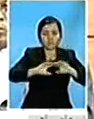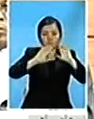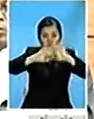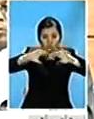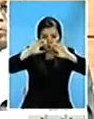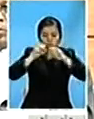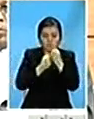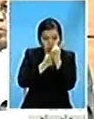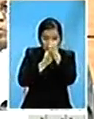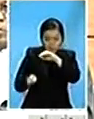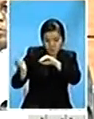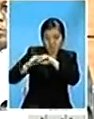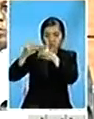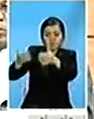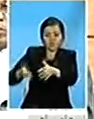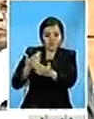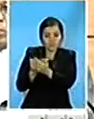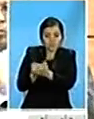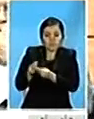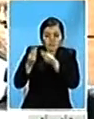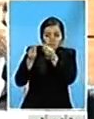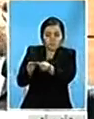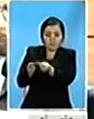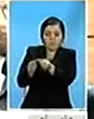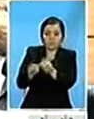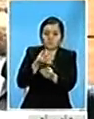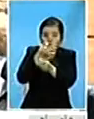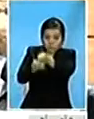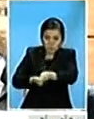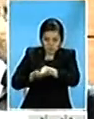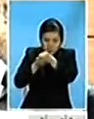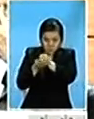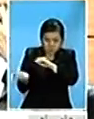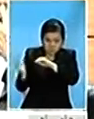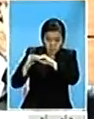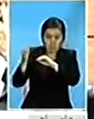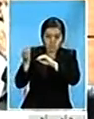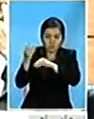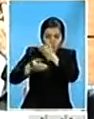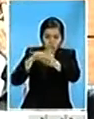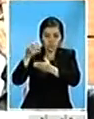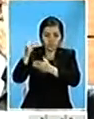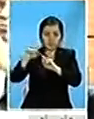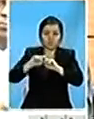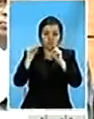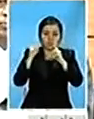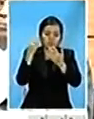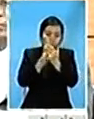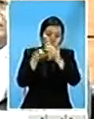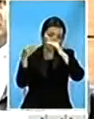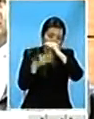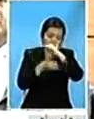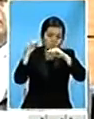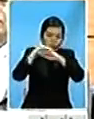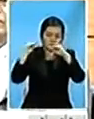ตรกรและทำให้ราคาข้าวไทยเพิ่มขึ้นส่วนการทุจริตในโครงการรับจำนำนั้นยืนยันว่